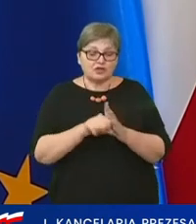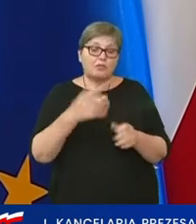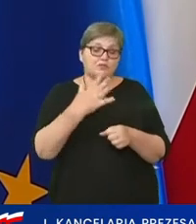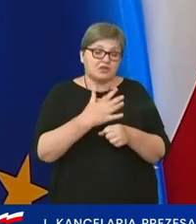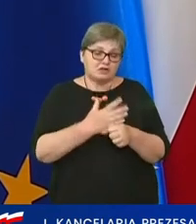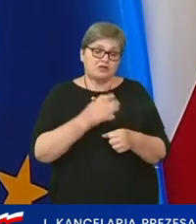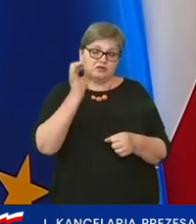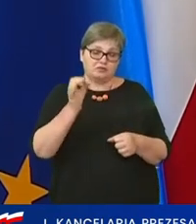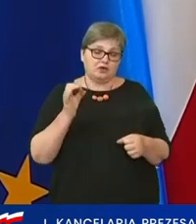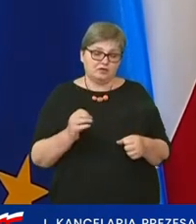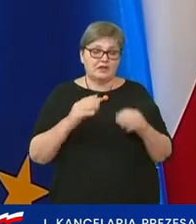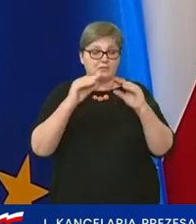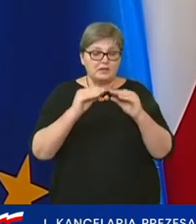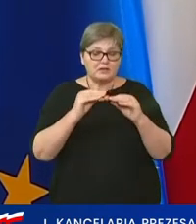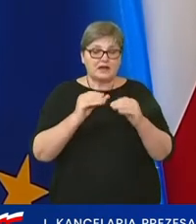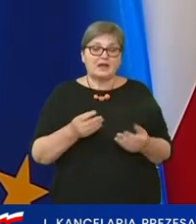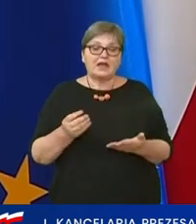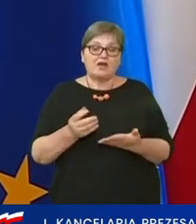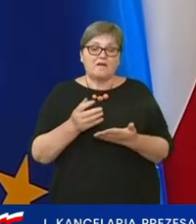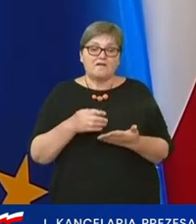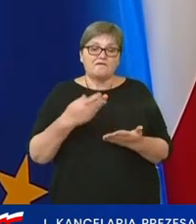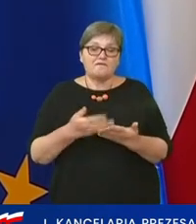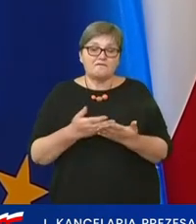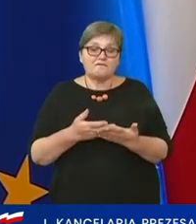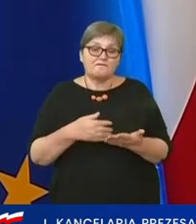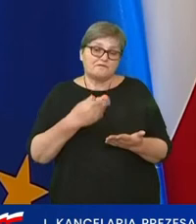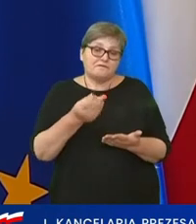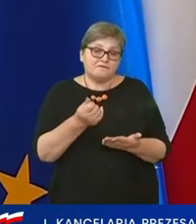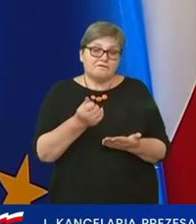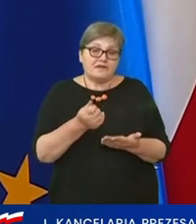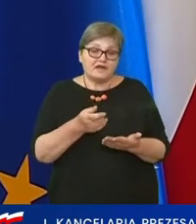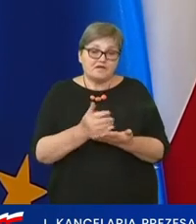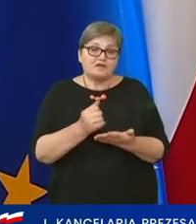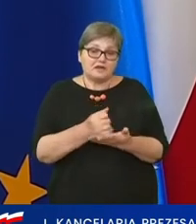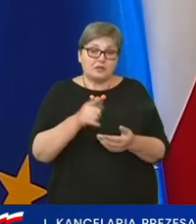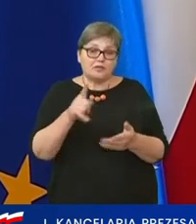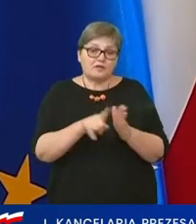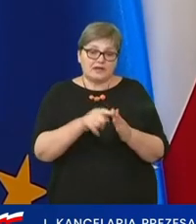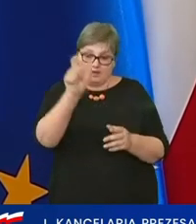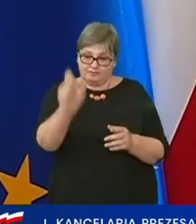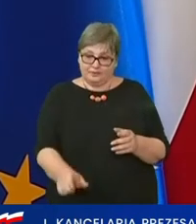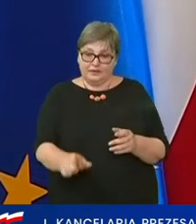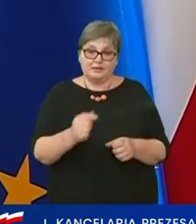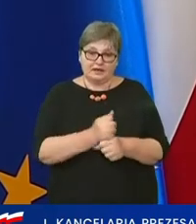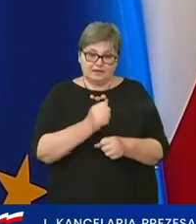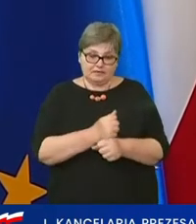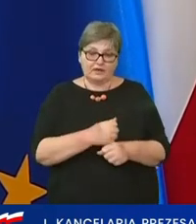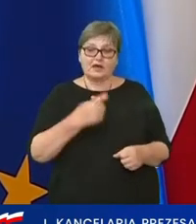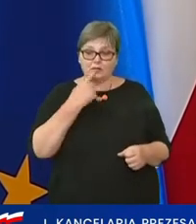mówimy o wsparciu nie tylko tych przedsiębiorstw które zatrudniają osoby ale również osób samozatrudnionych